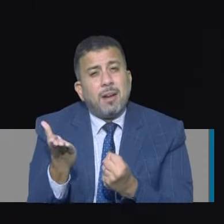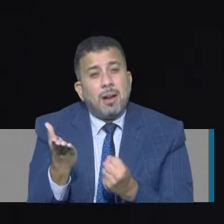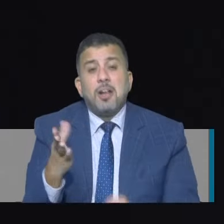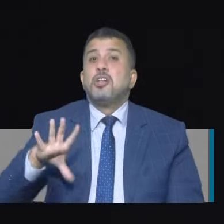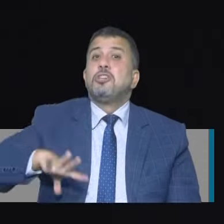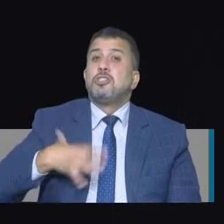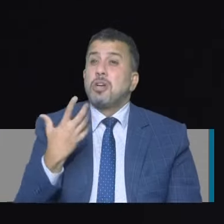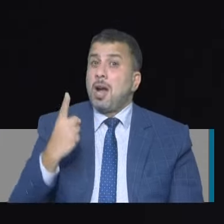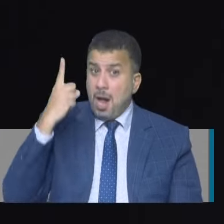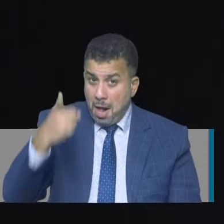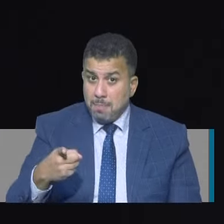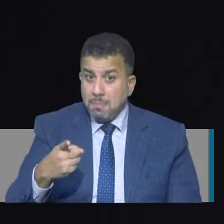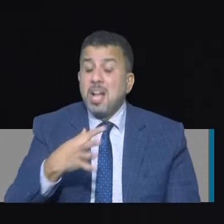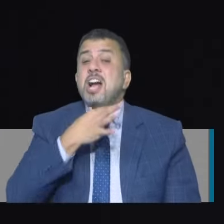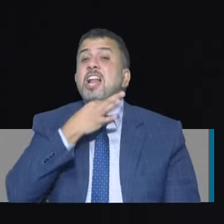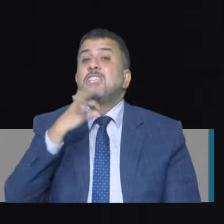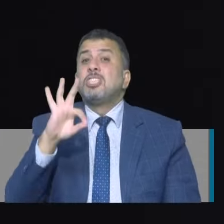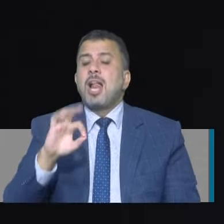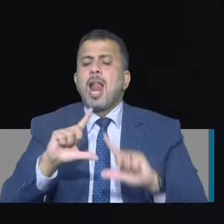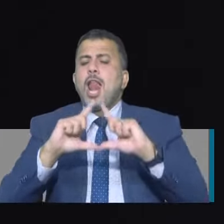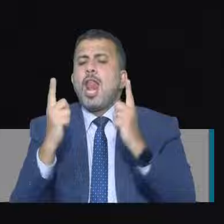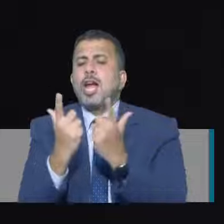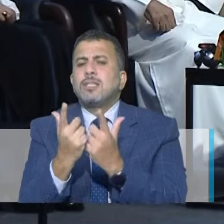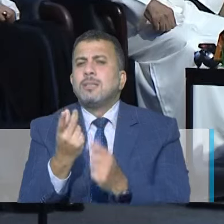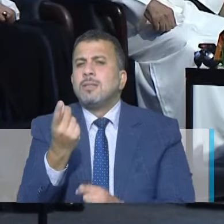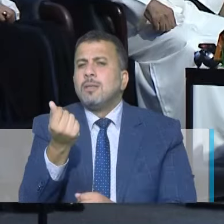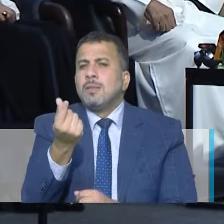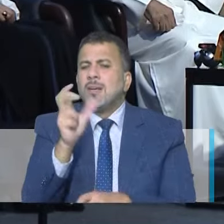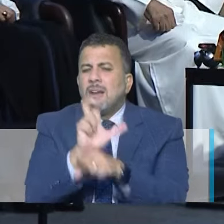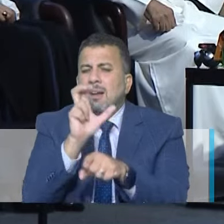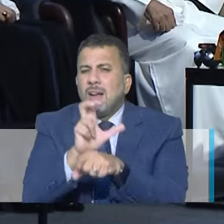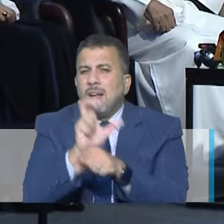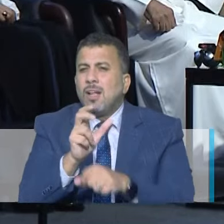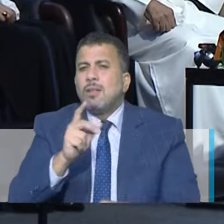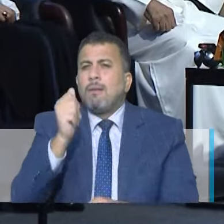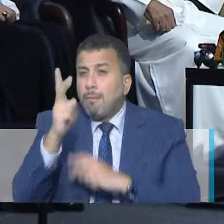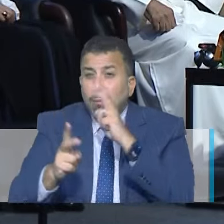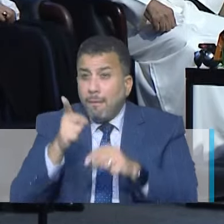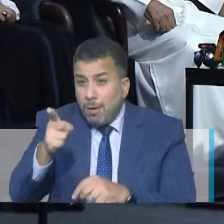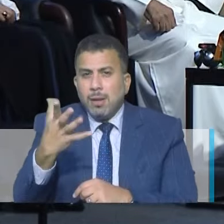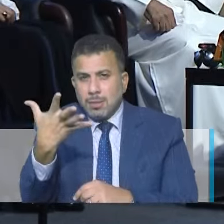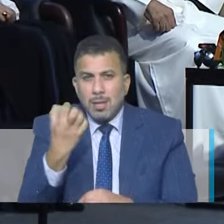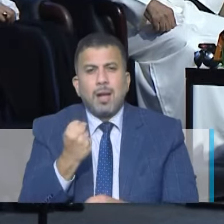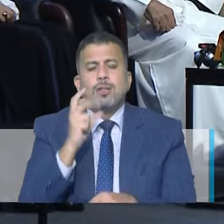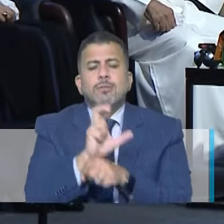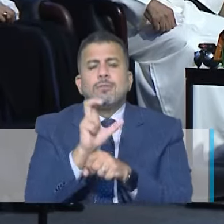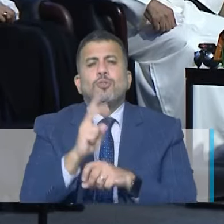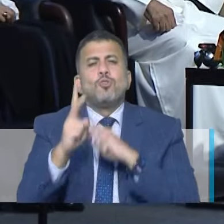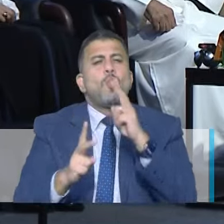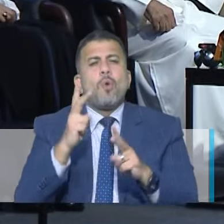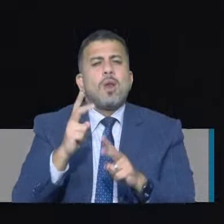التوجيهات باستحداث لجنه معالجه ديون مواطني اماره الشارقه هذه